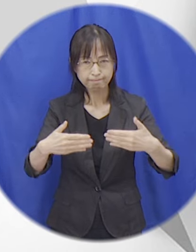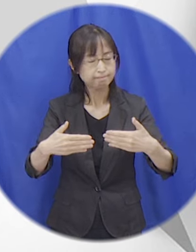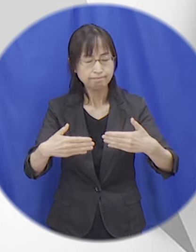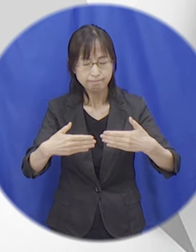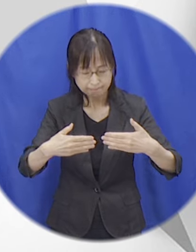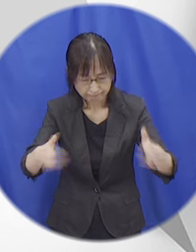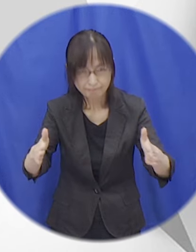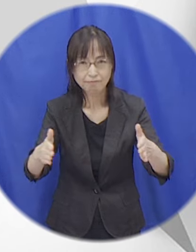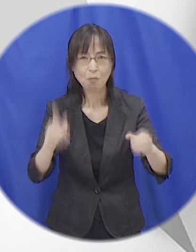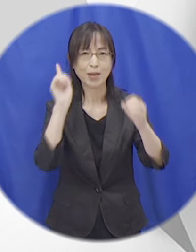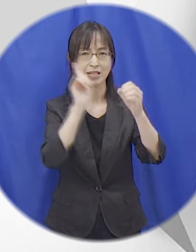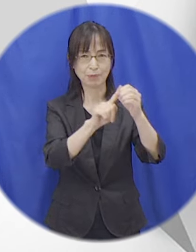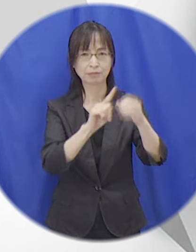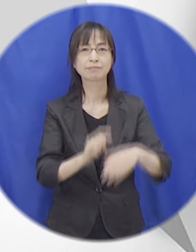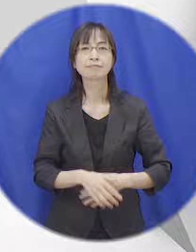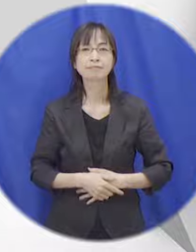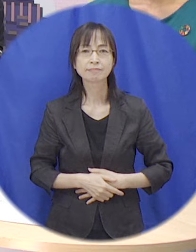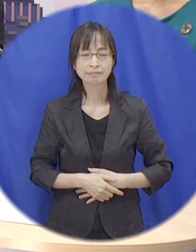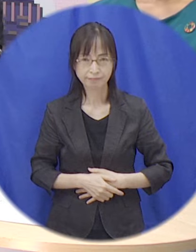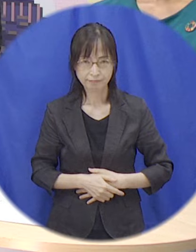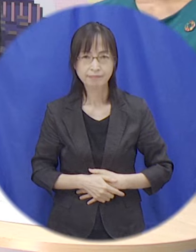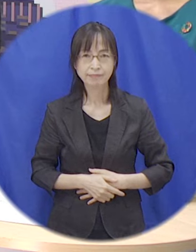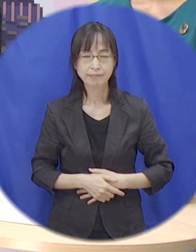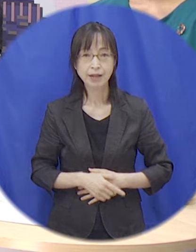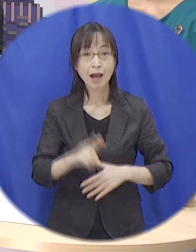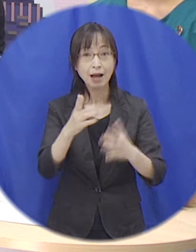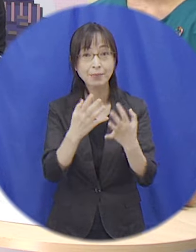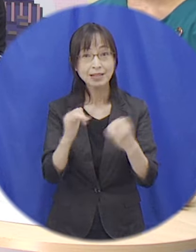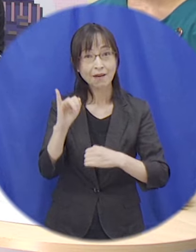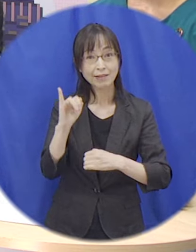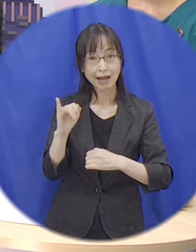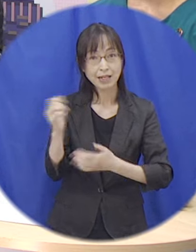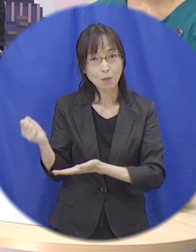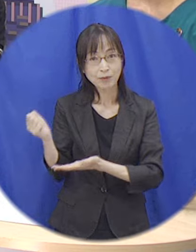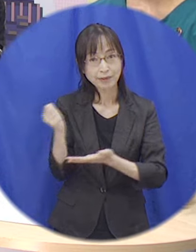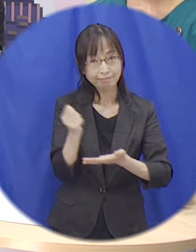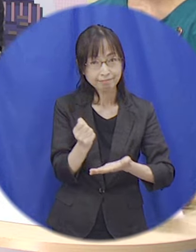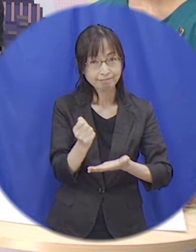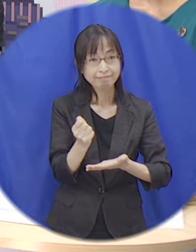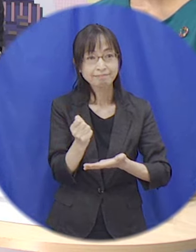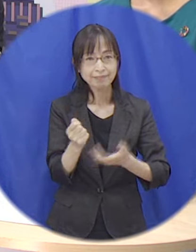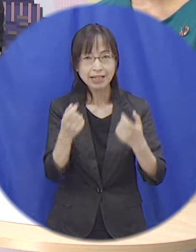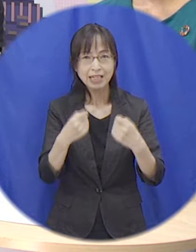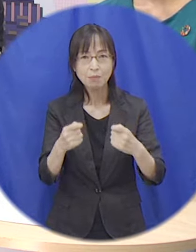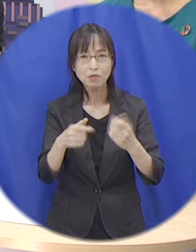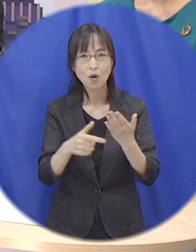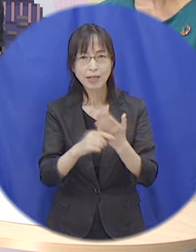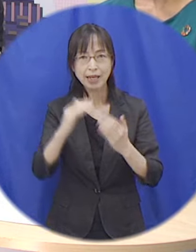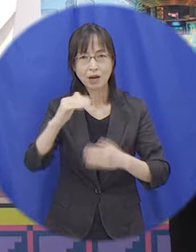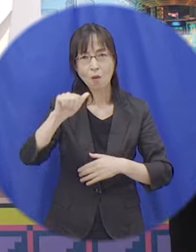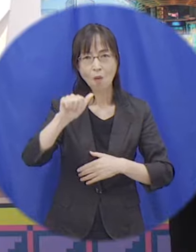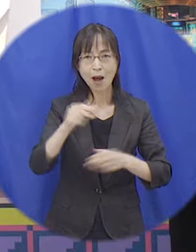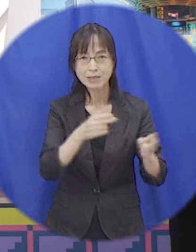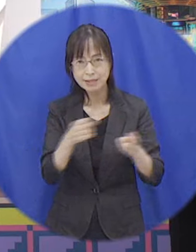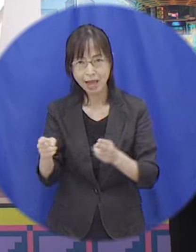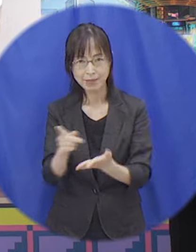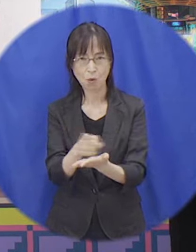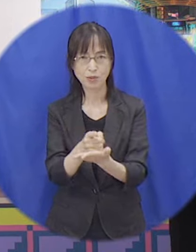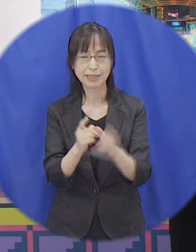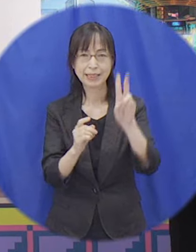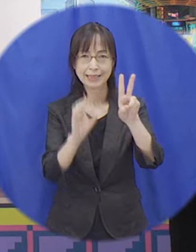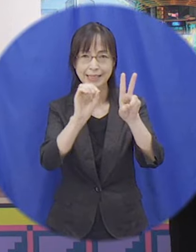目指します。 はい、さあ、そして上澤さんにお持ちいただきたいのが池袋駅コア整備方